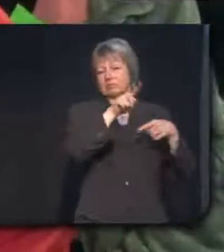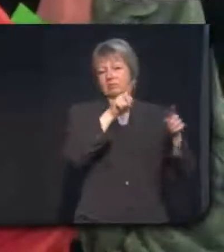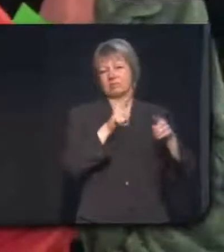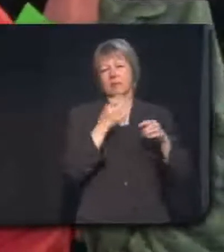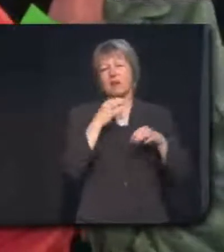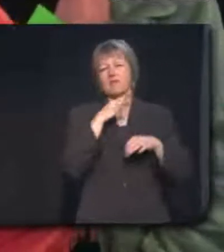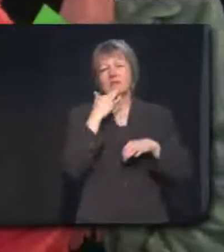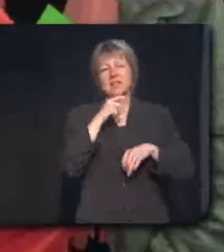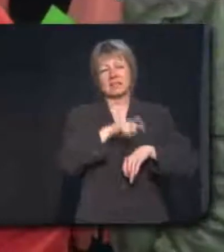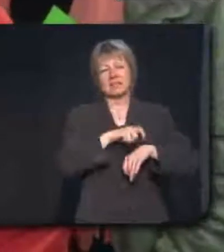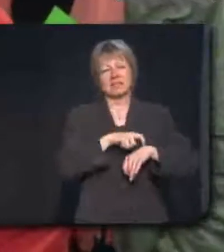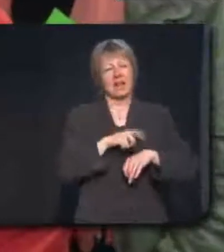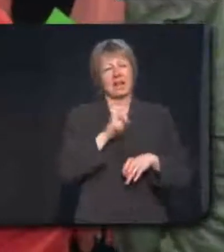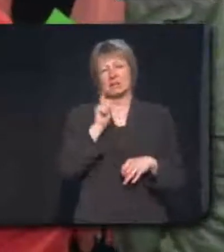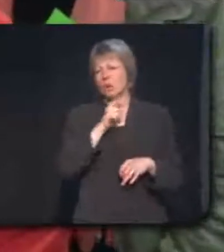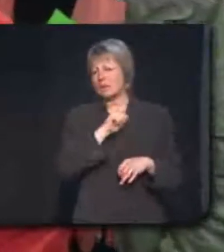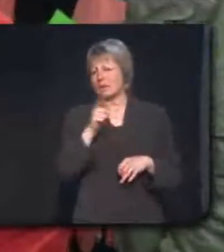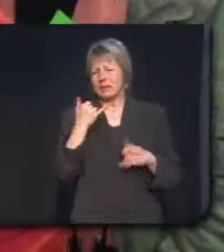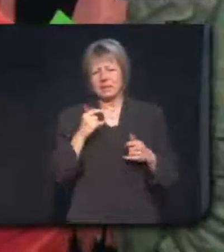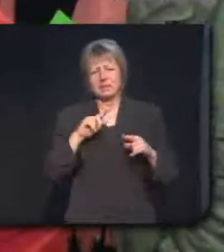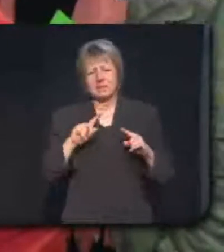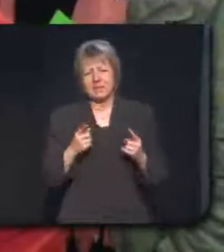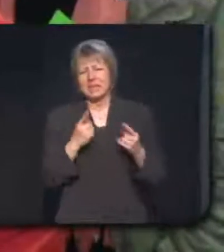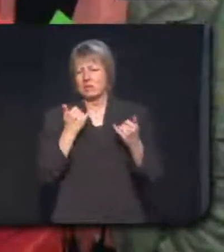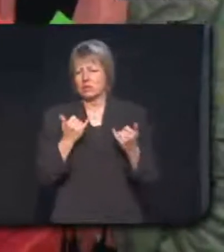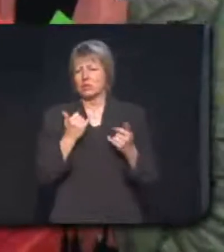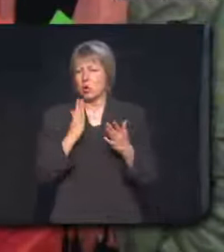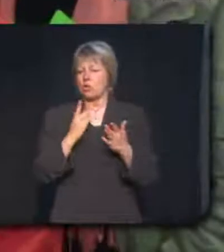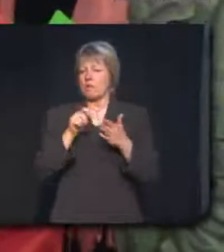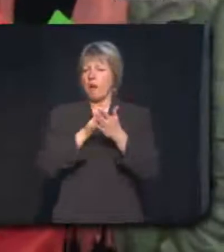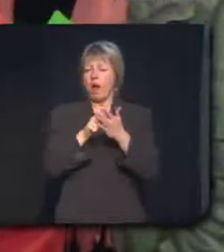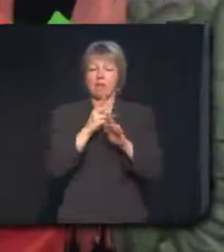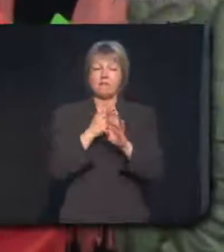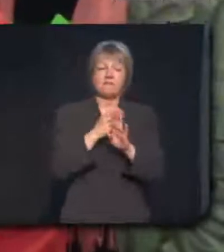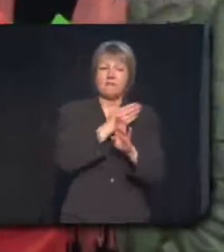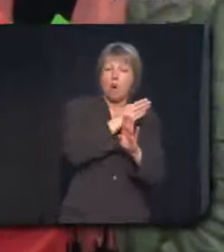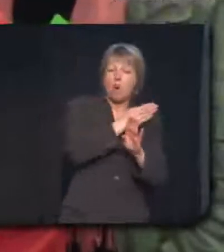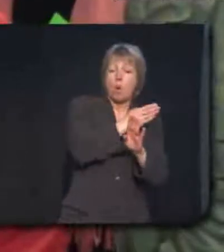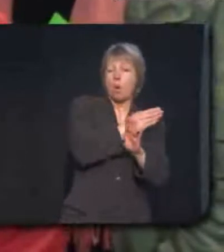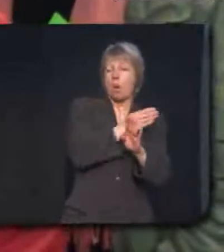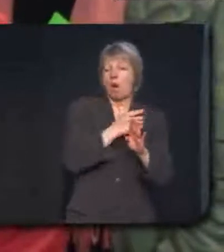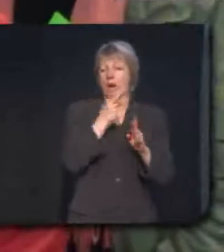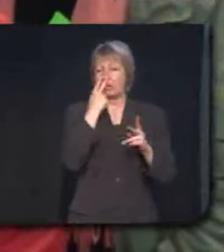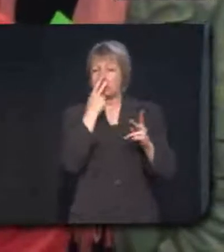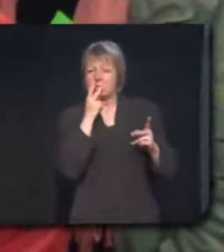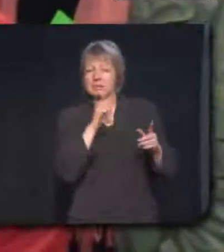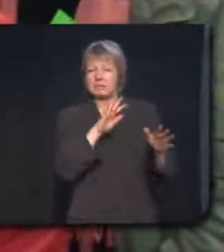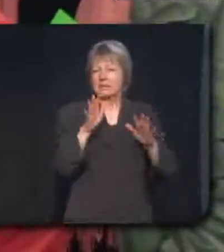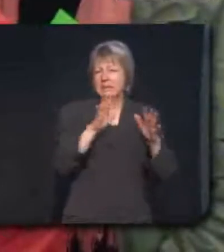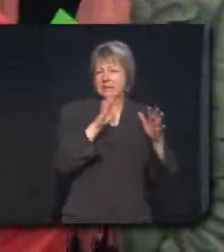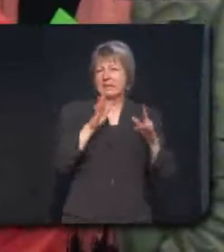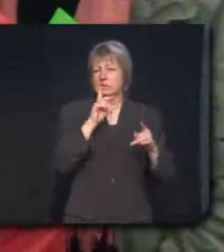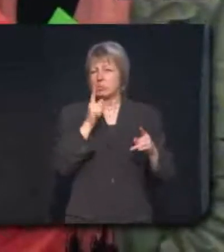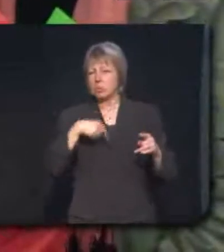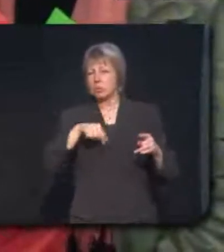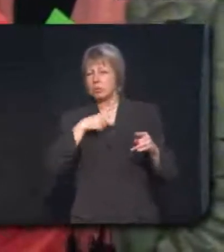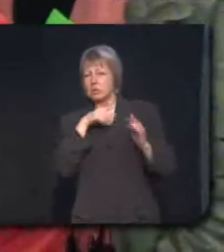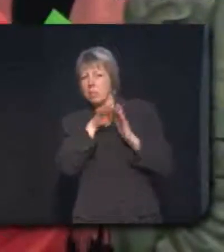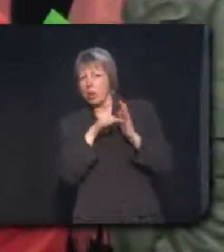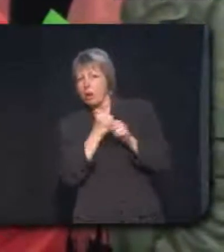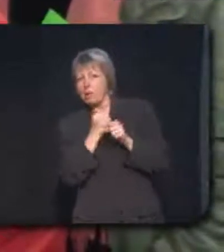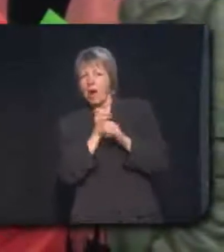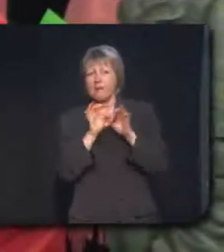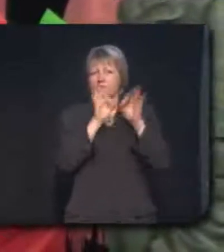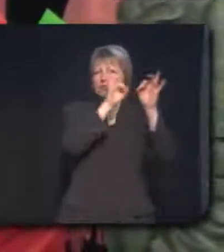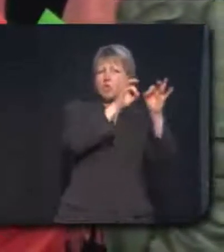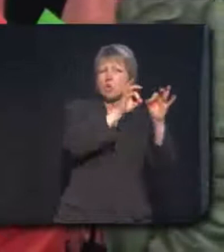uns dort nicht wieder visierter ich fahre Wahl in die Bedrängnis bringen lassen dass man dann dort auch Programm machen müssen für die Europawahl